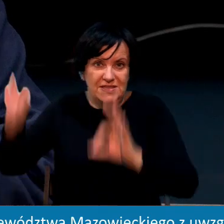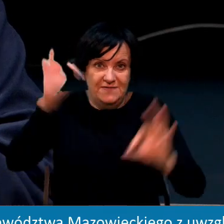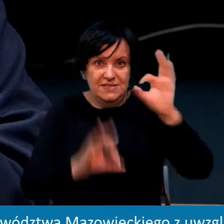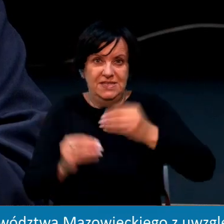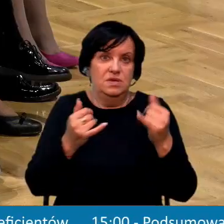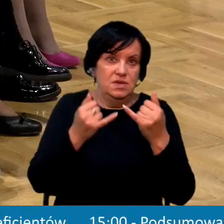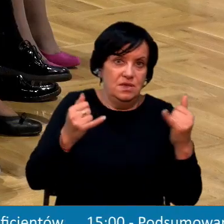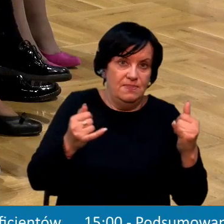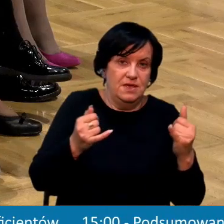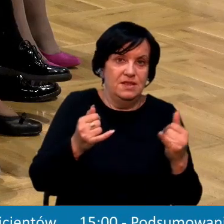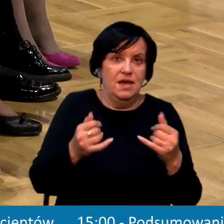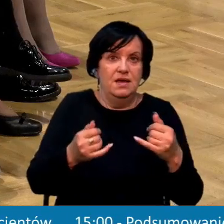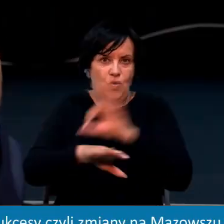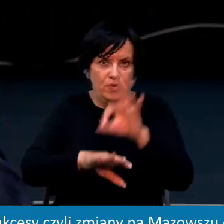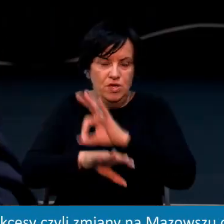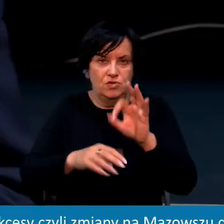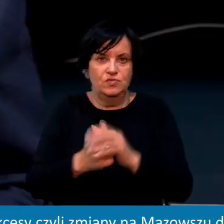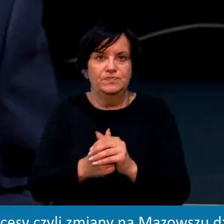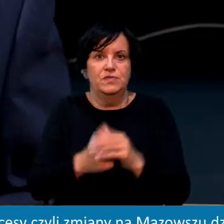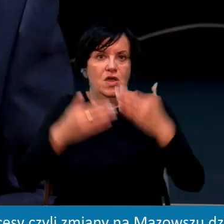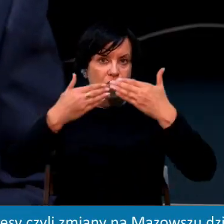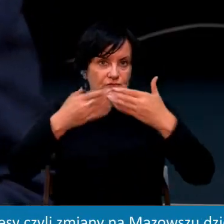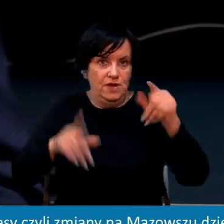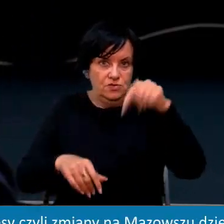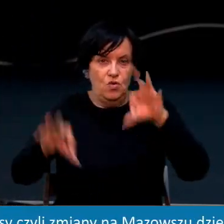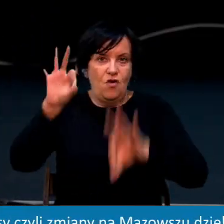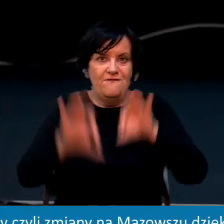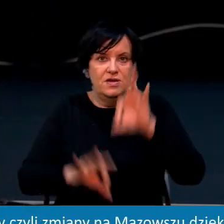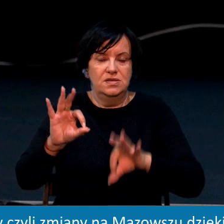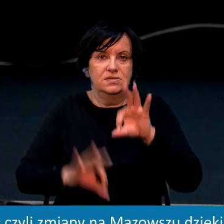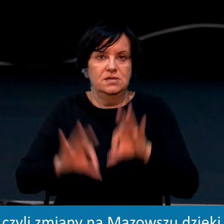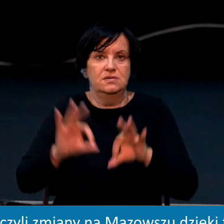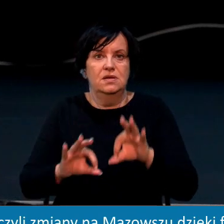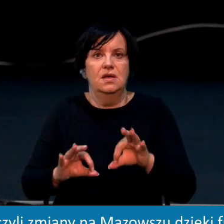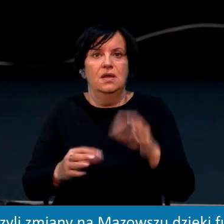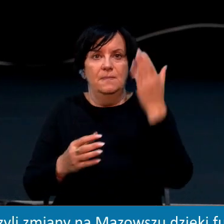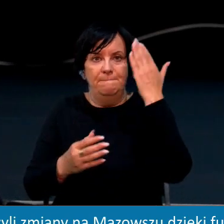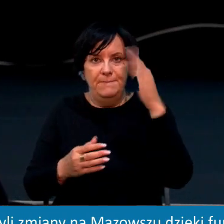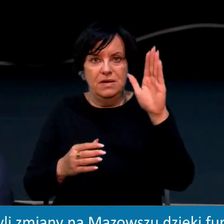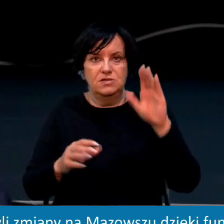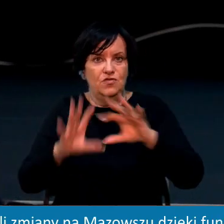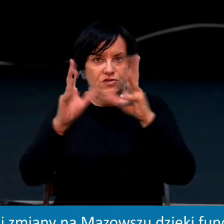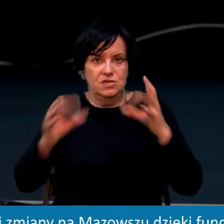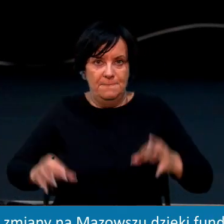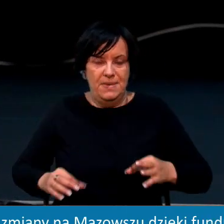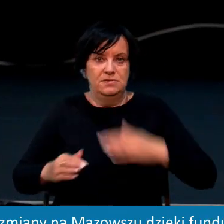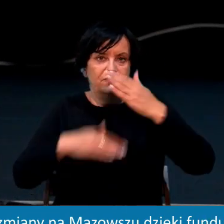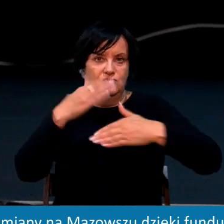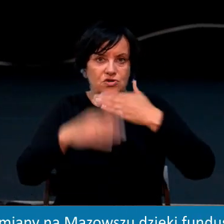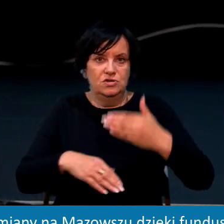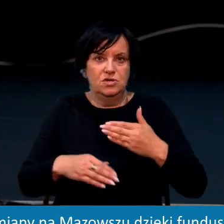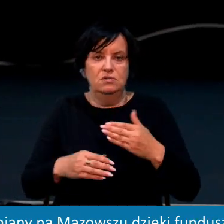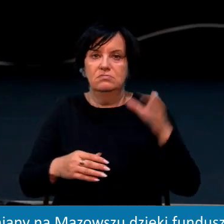krok naprzód. Także otwierając tę konferencję, bardzo wszystkim Państwu życzę dobrego odbioru,